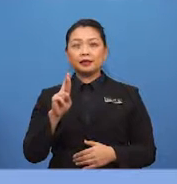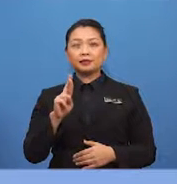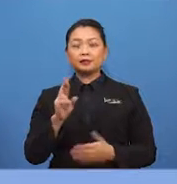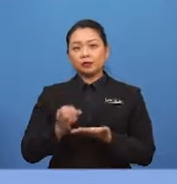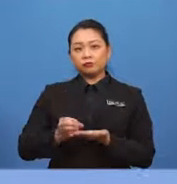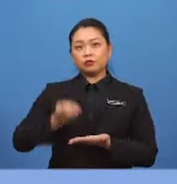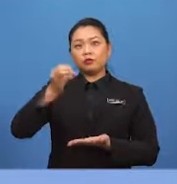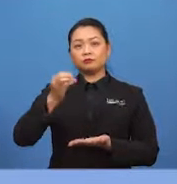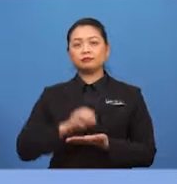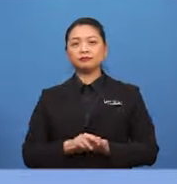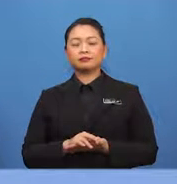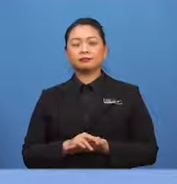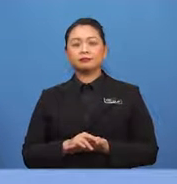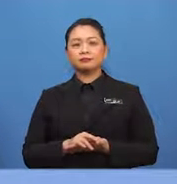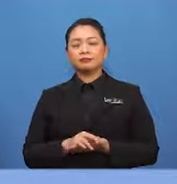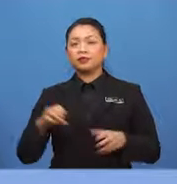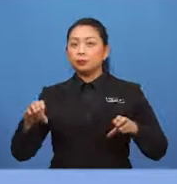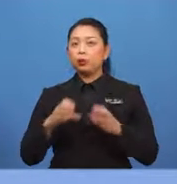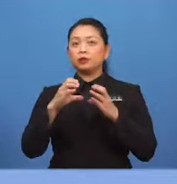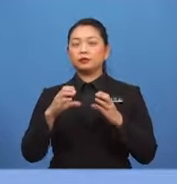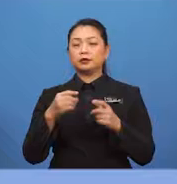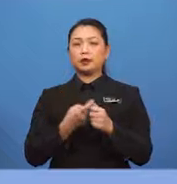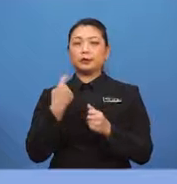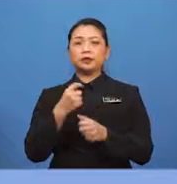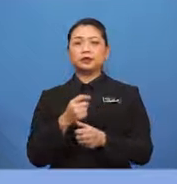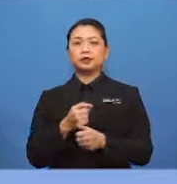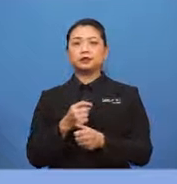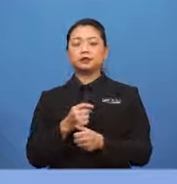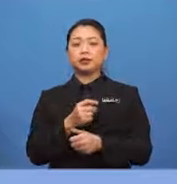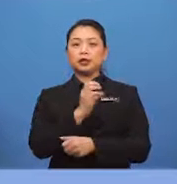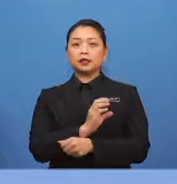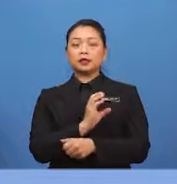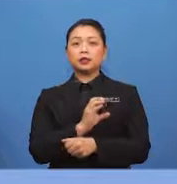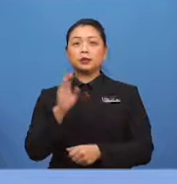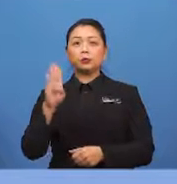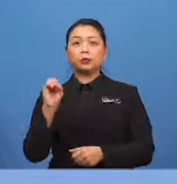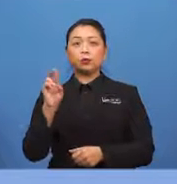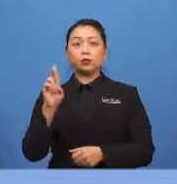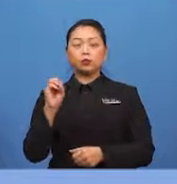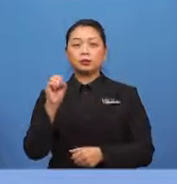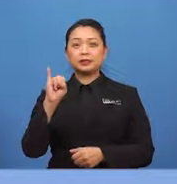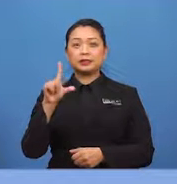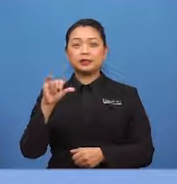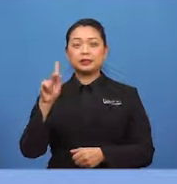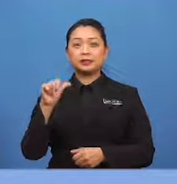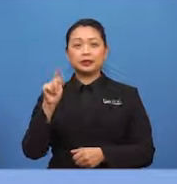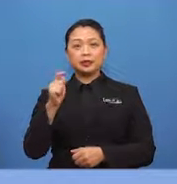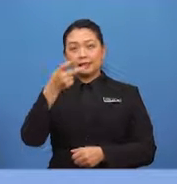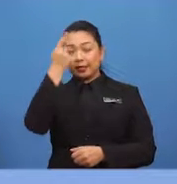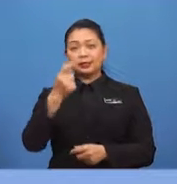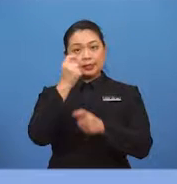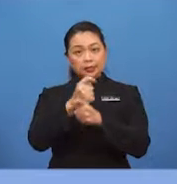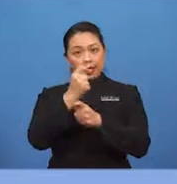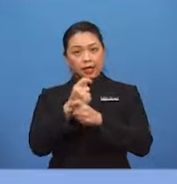kelalangkun. Radas ini diperbuat daripada kaca borosilikat kerana mempunyai